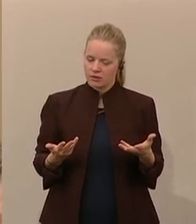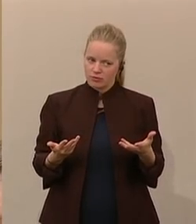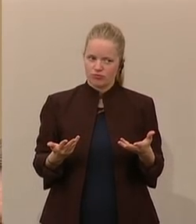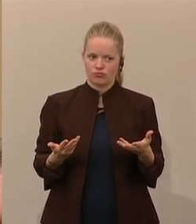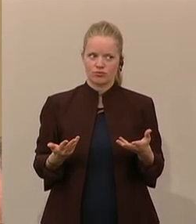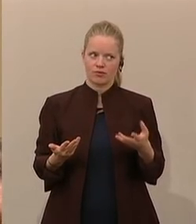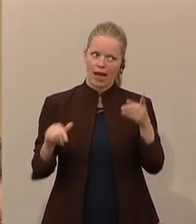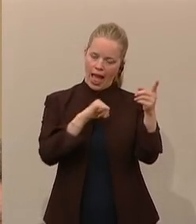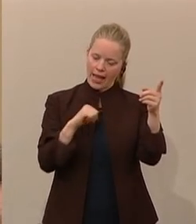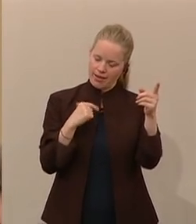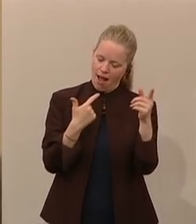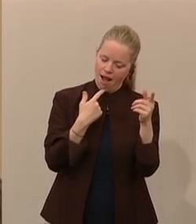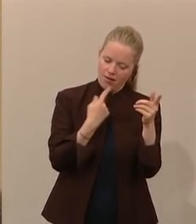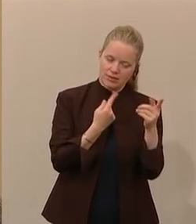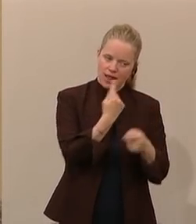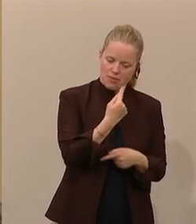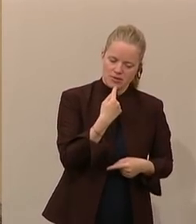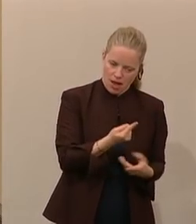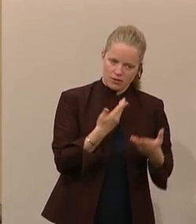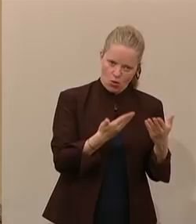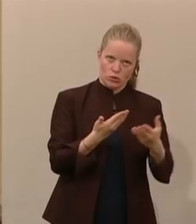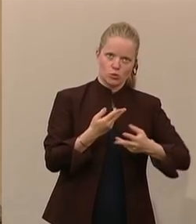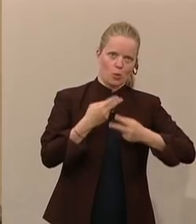übrigens nach eigenen Angaben, ja, nach eigenen Angaben,